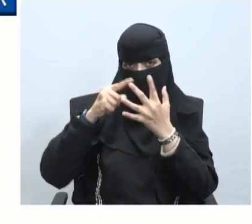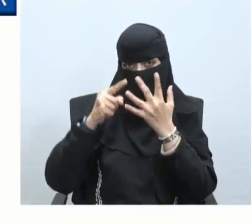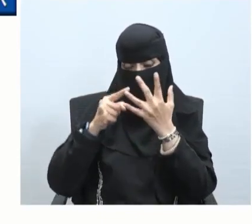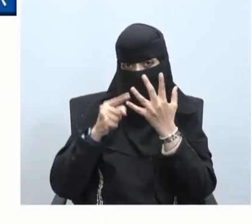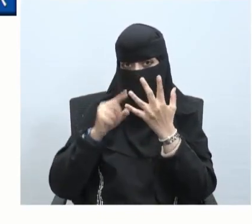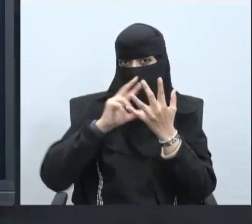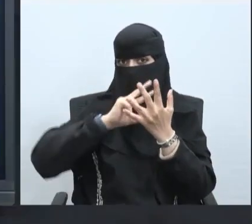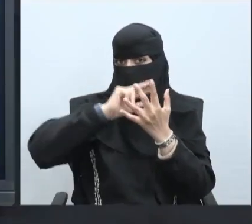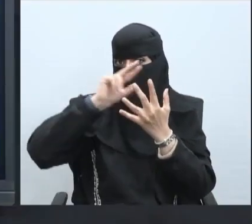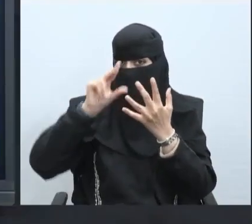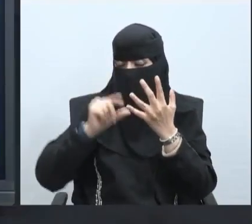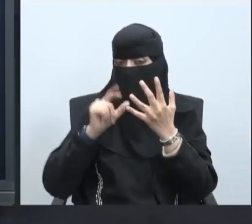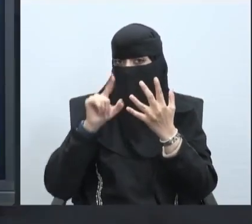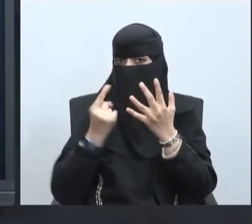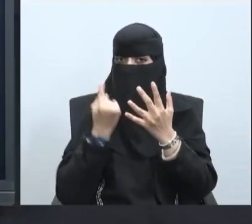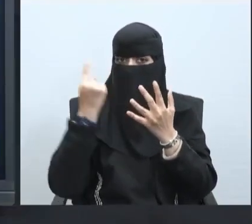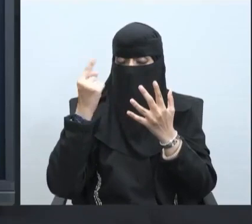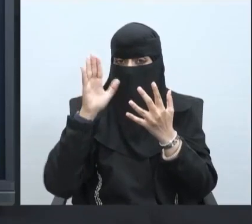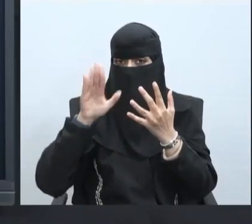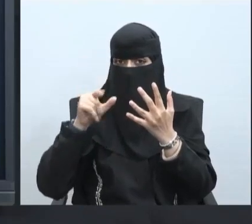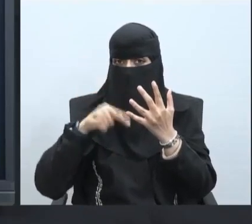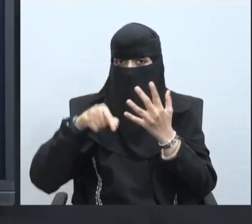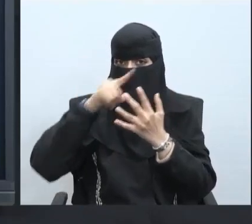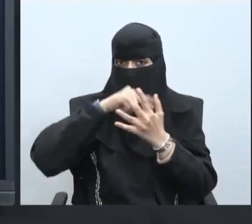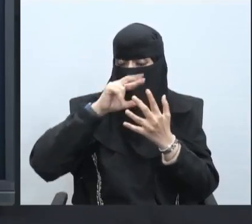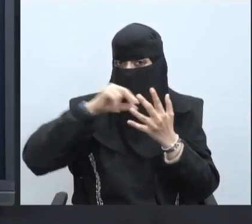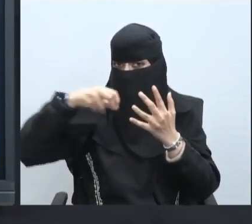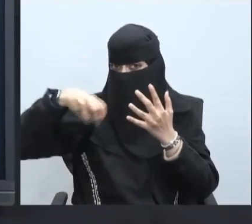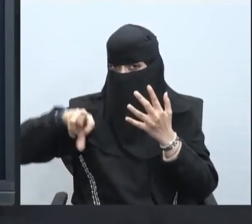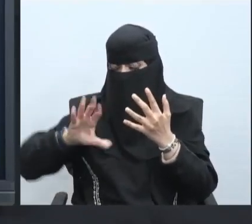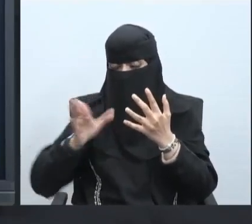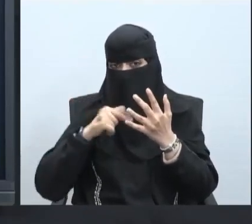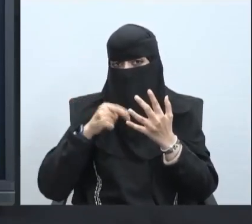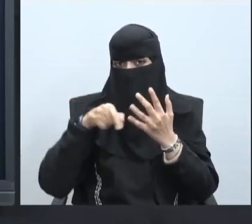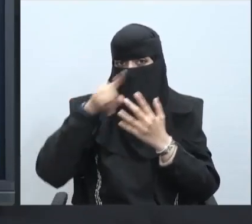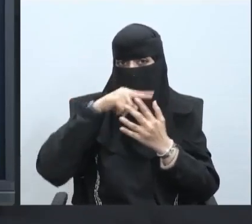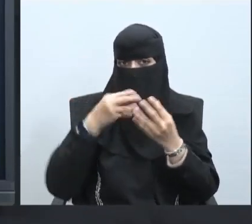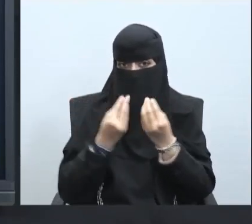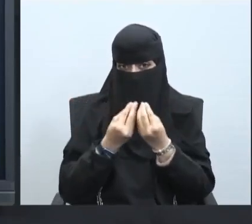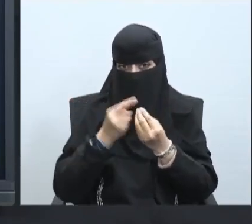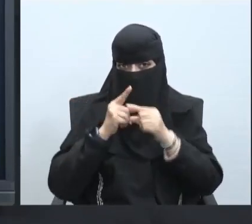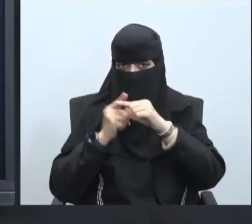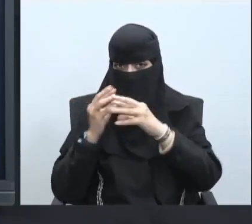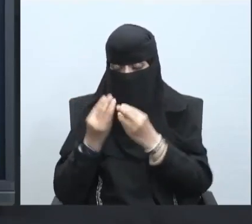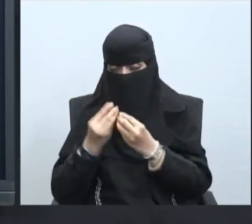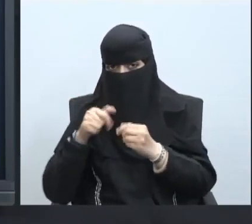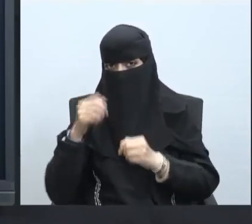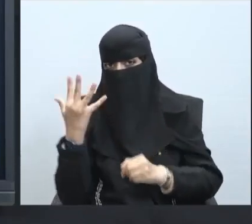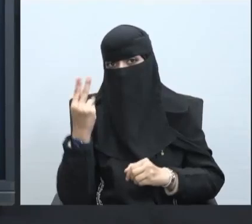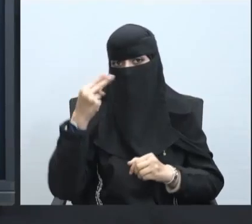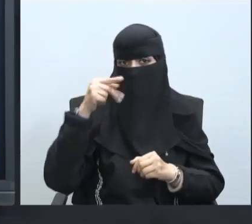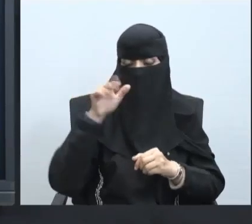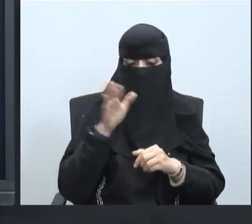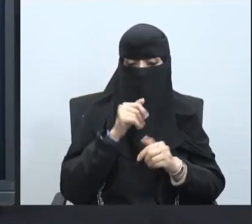نقديه من الفئه نفسها اذا كلها من نفس الفئه مجموع هذه الاوراق الخمسه 25